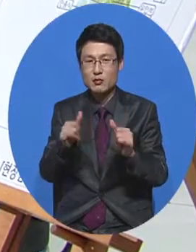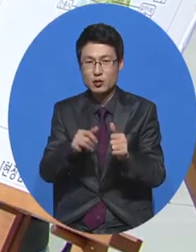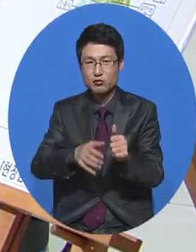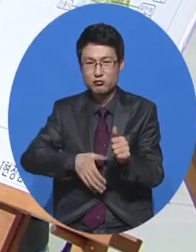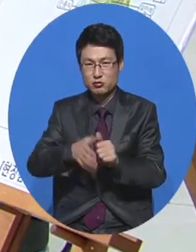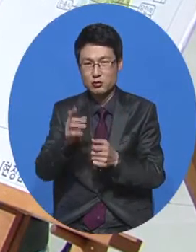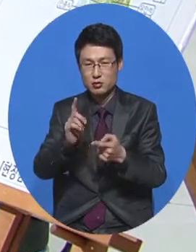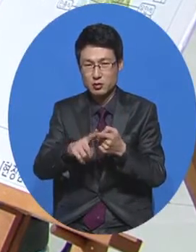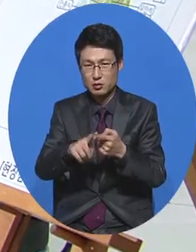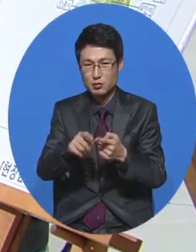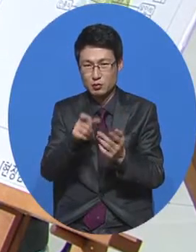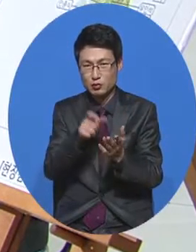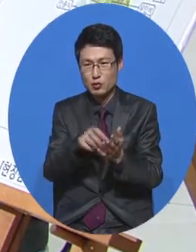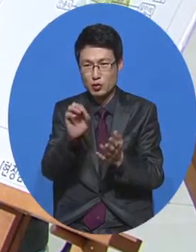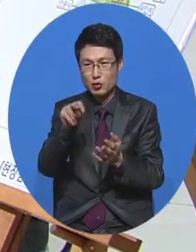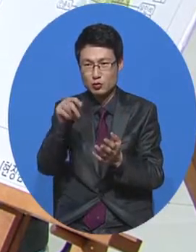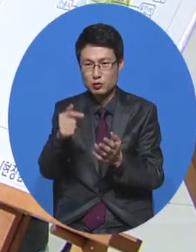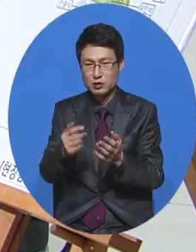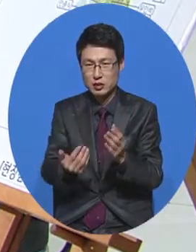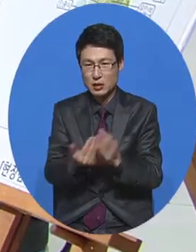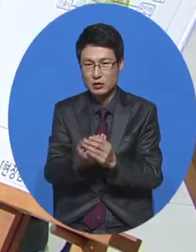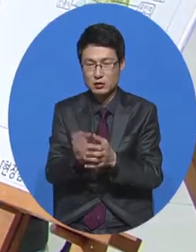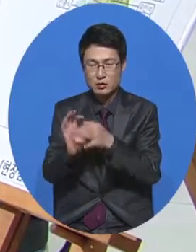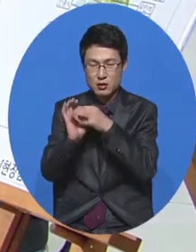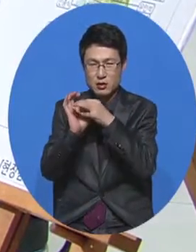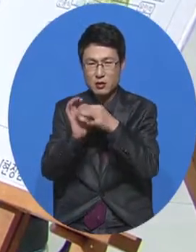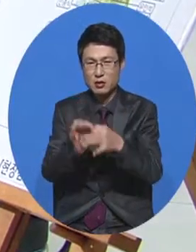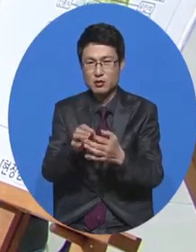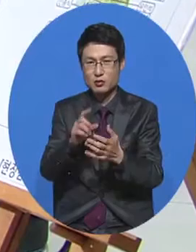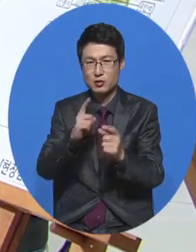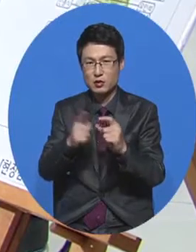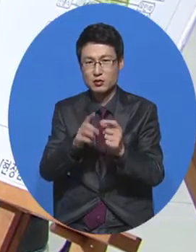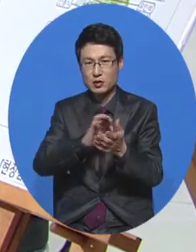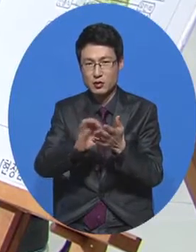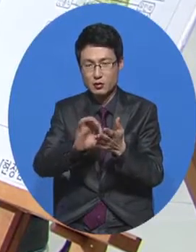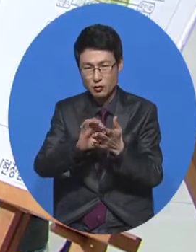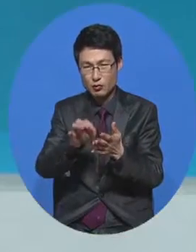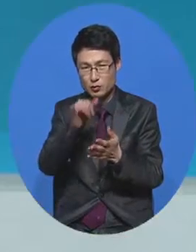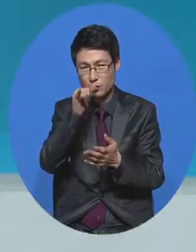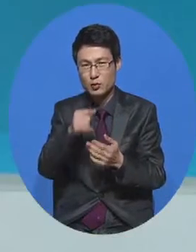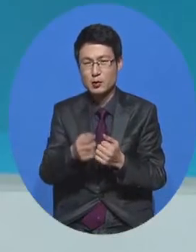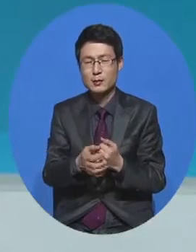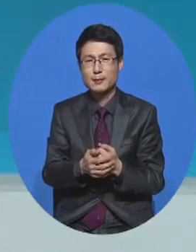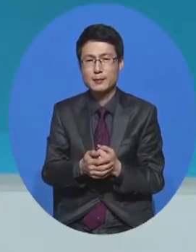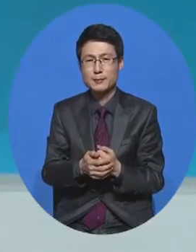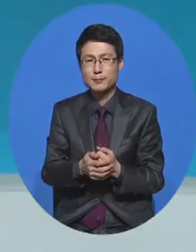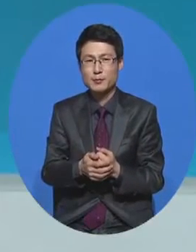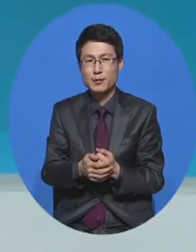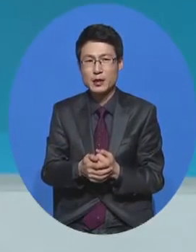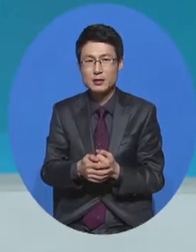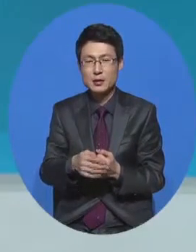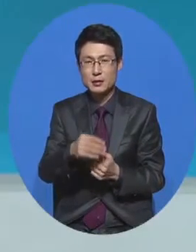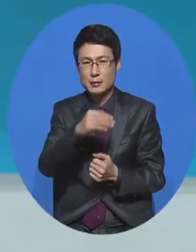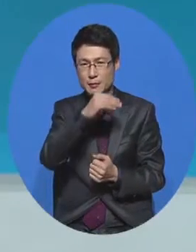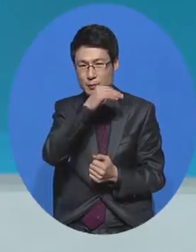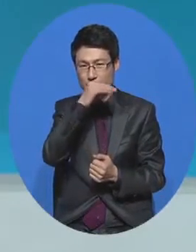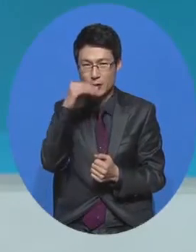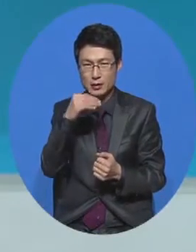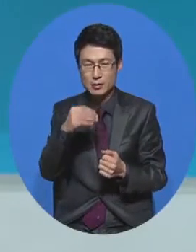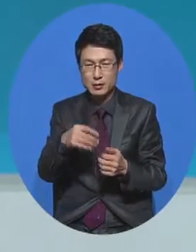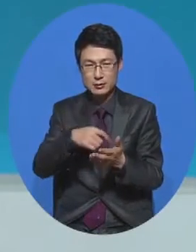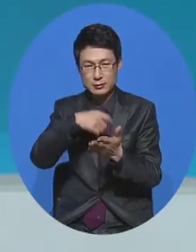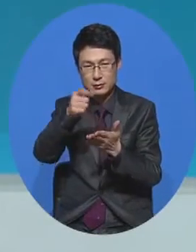사건을 그대로 유지하면서도 나름대로 어 상당하게 좀 진지하게 접근하려고 노력은 좀